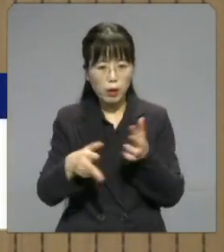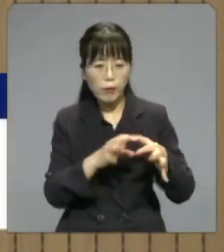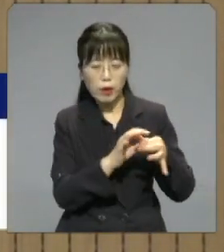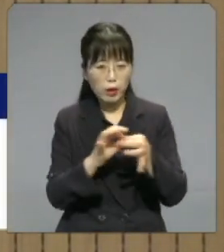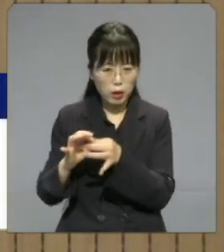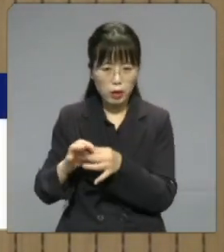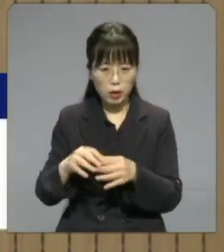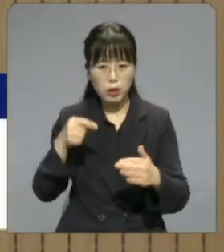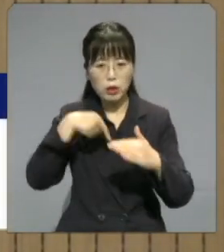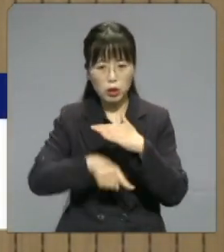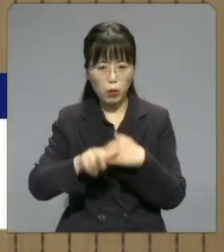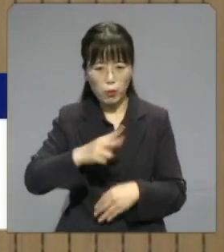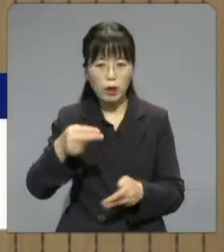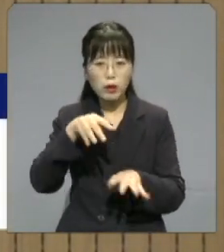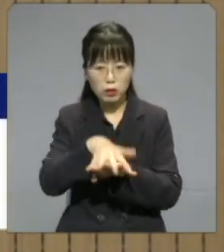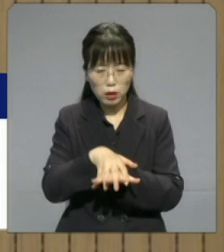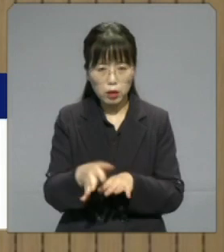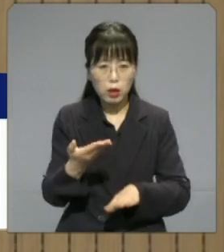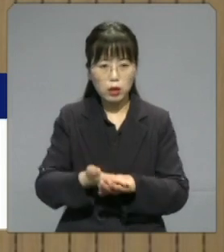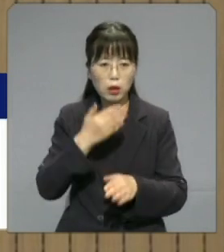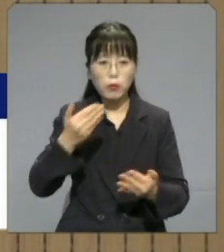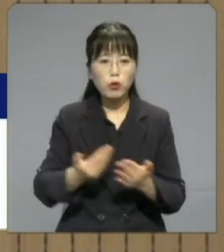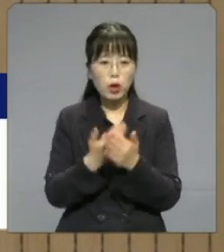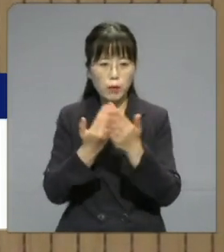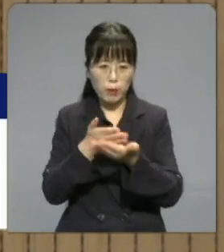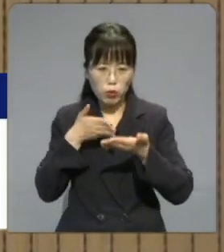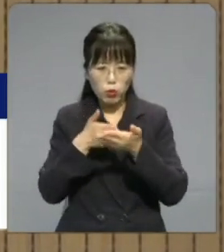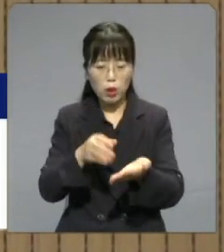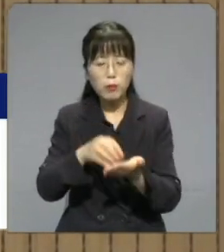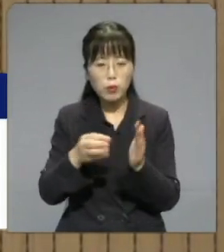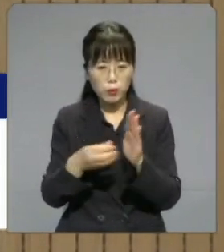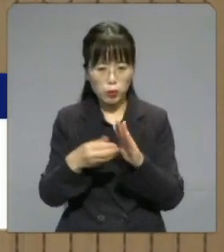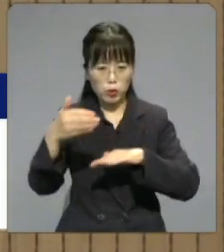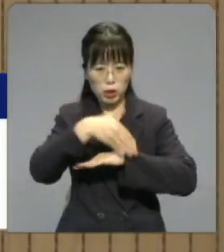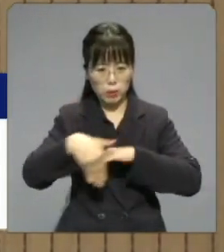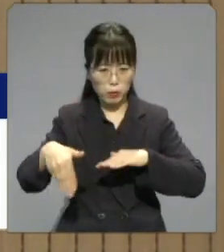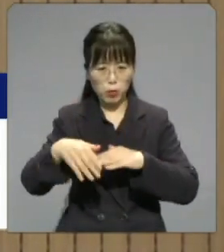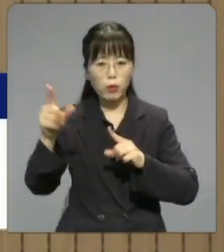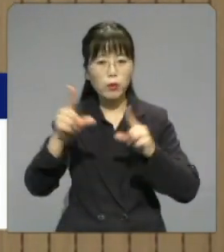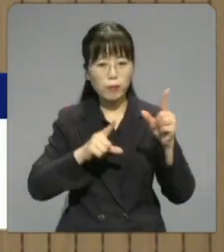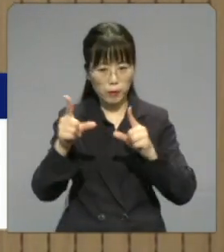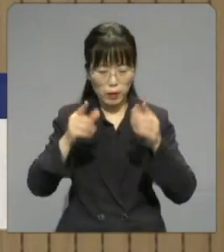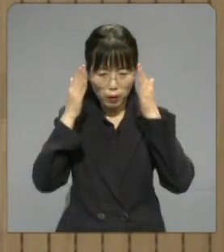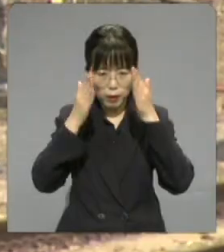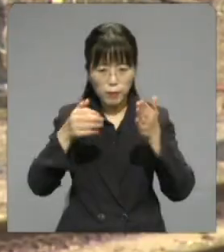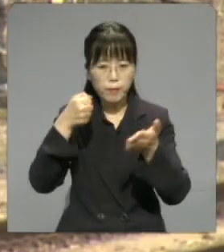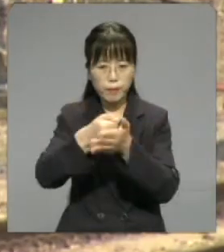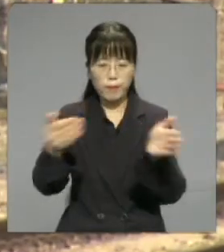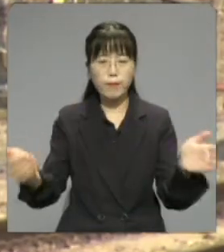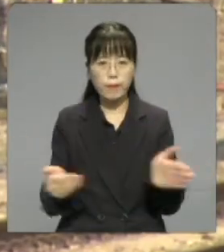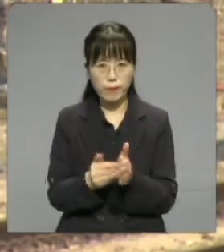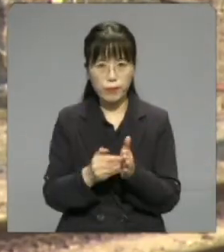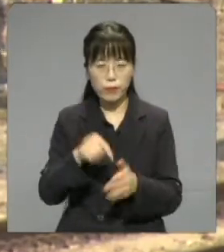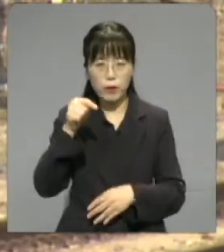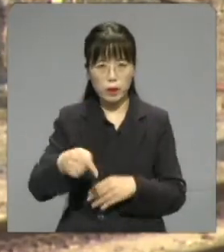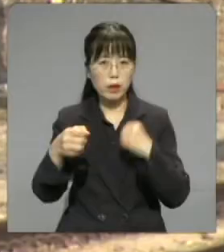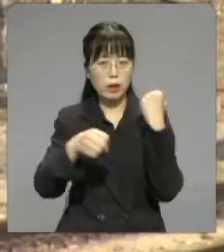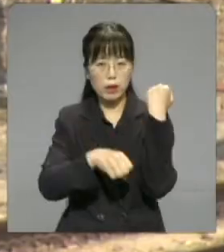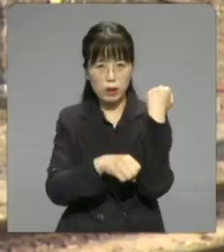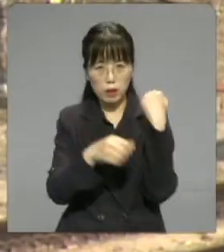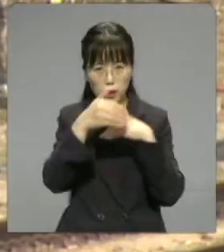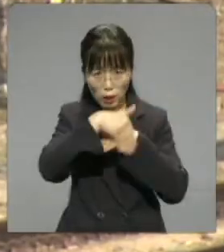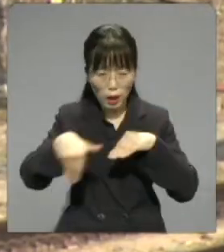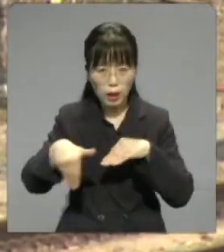어지 활동체계 및 상부 개발을 추진하는 부분으로 저희가 기본 부산 방향을 청하였습니다 이같은 계획이